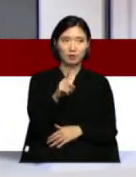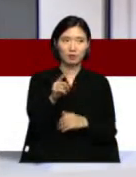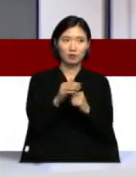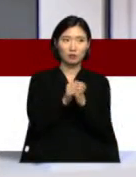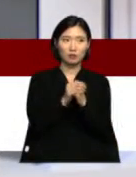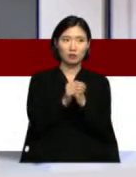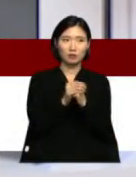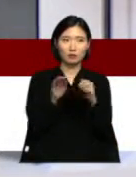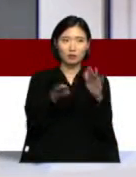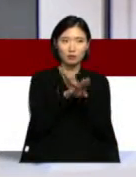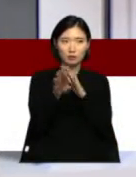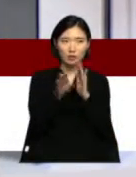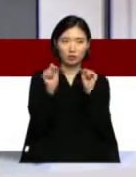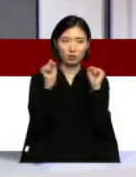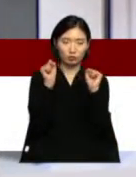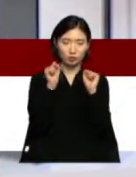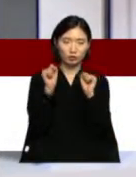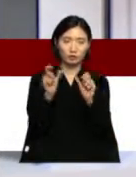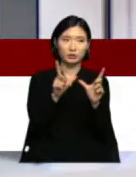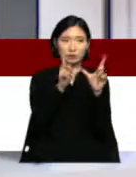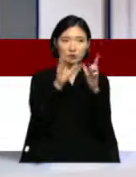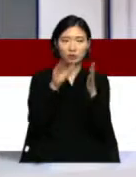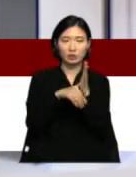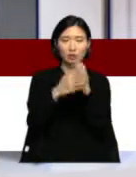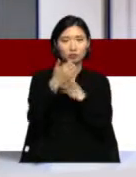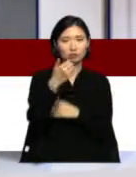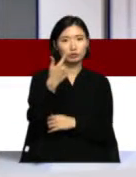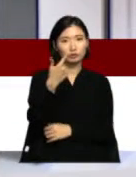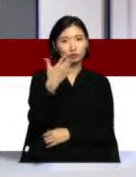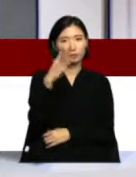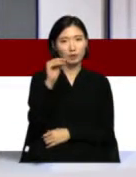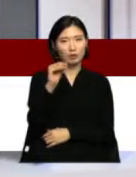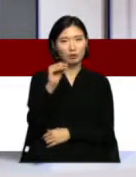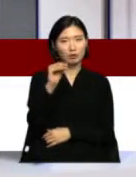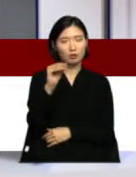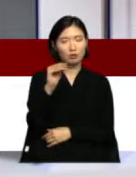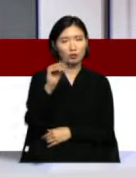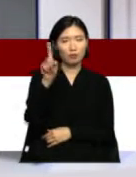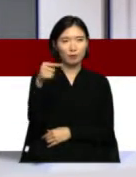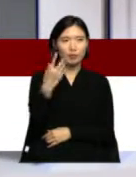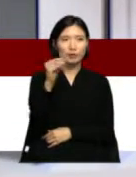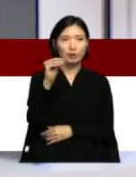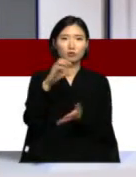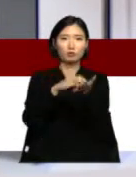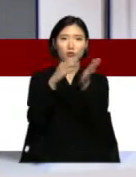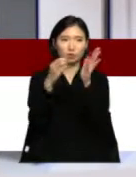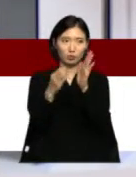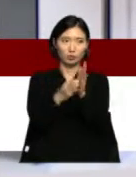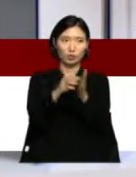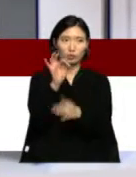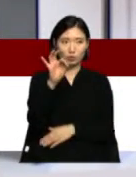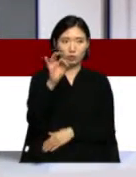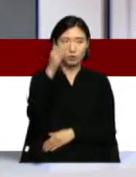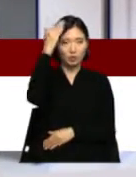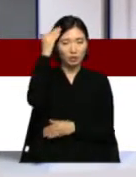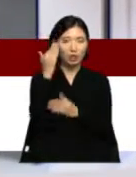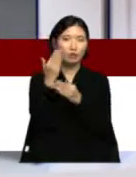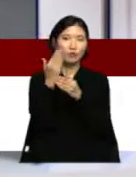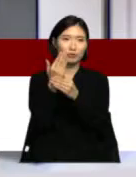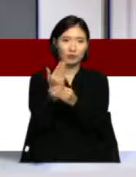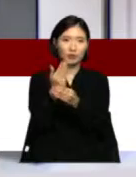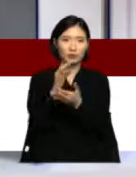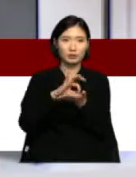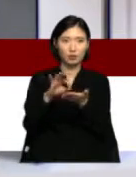대략 겨울을 나는데 96만 원이라고 하는 거의 100만 원이라고 하는 돈이 이 그 연탄을